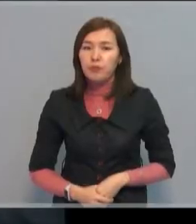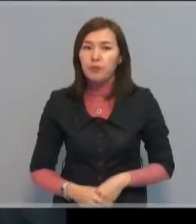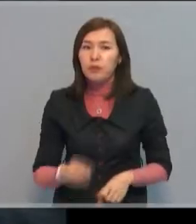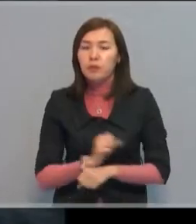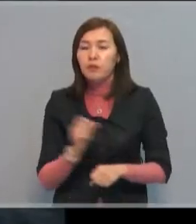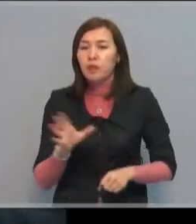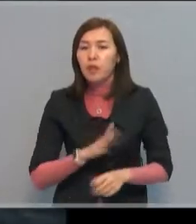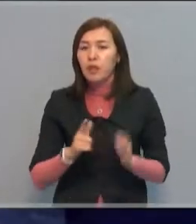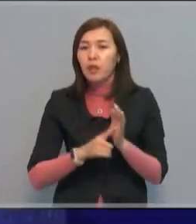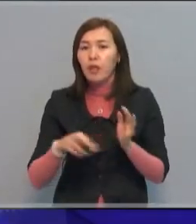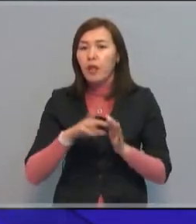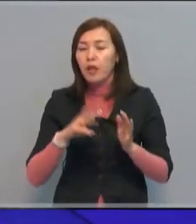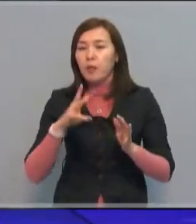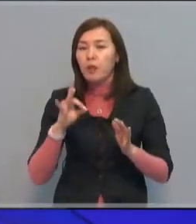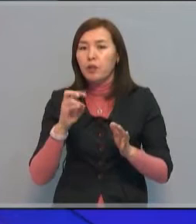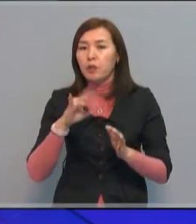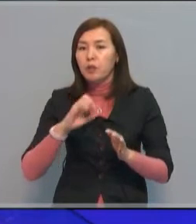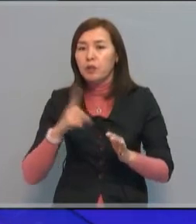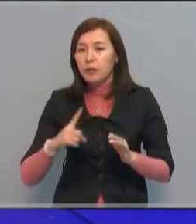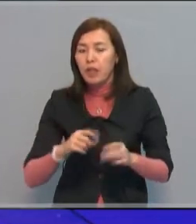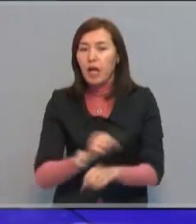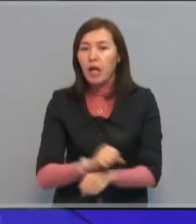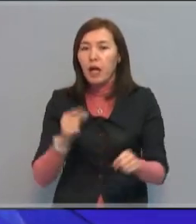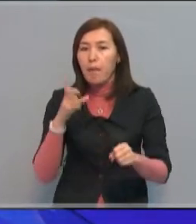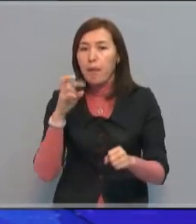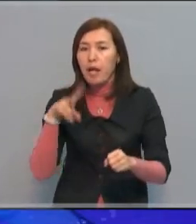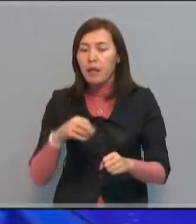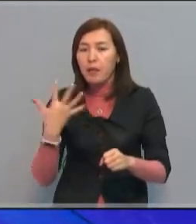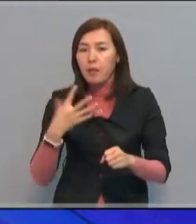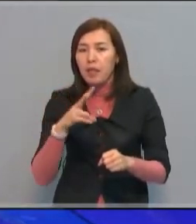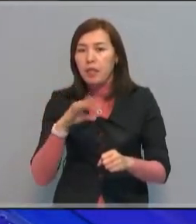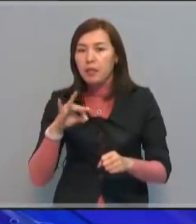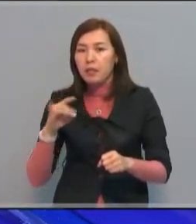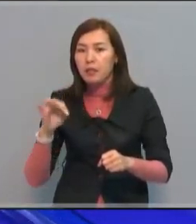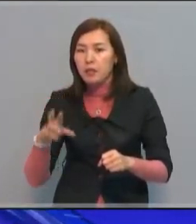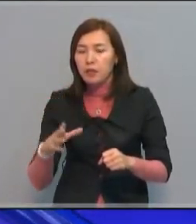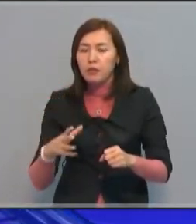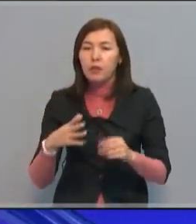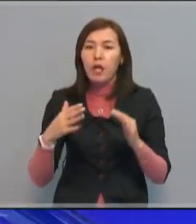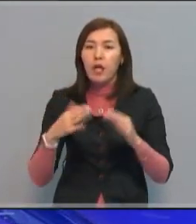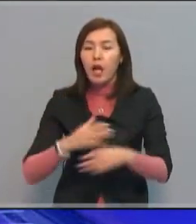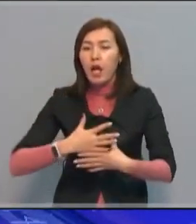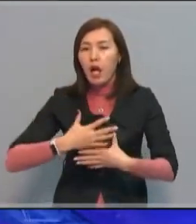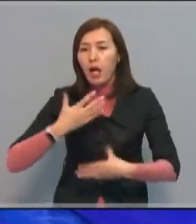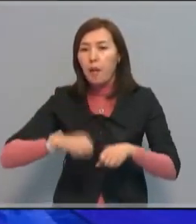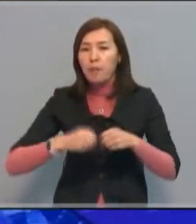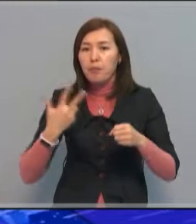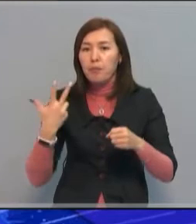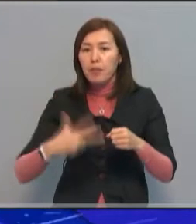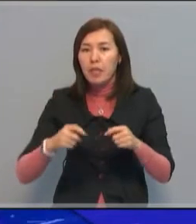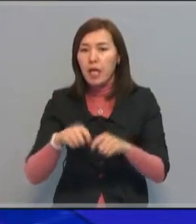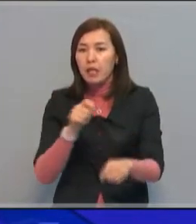Взрыв произошел 7 января в микрорайоне Жулдыз. Взорвался баллон емкостью 50 литров. Взрыв привел к обрушению стены 30 квадратных